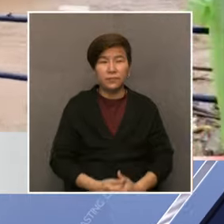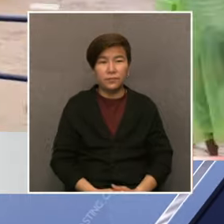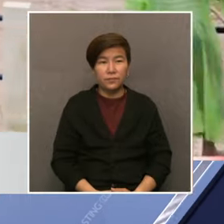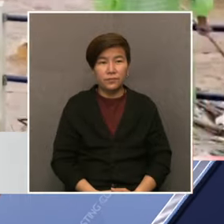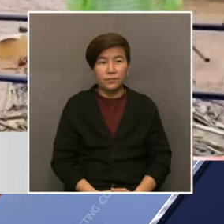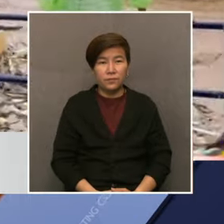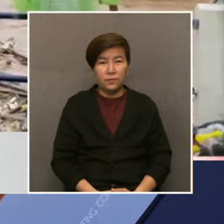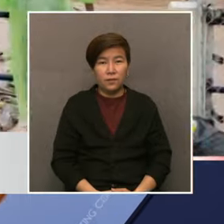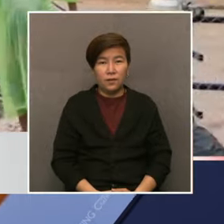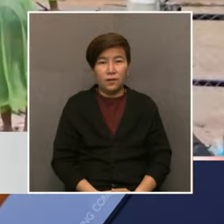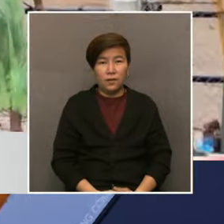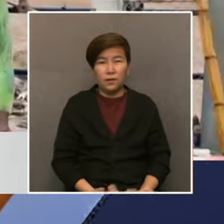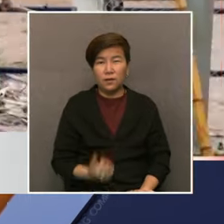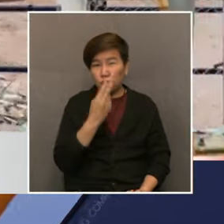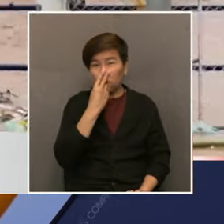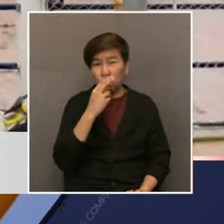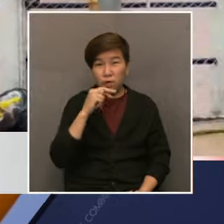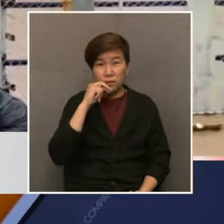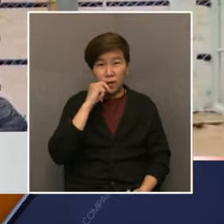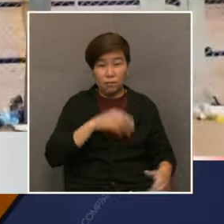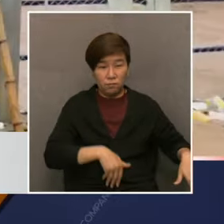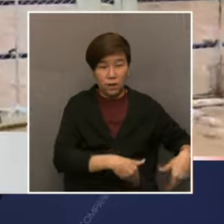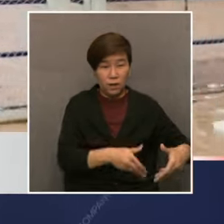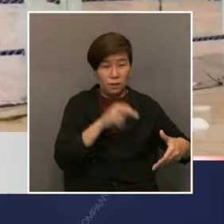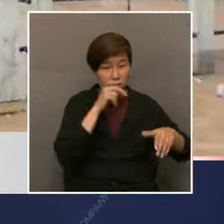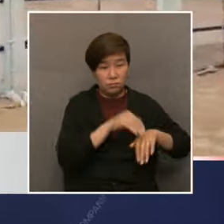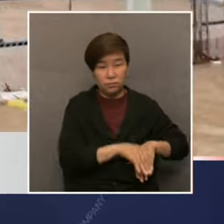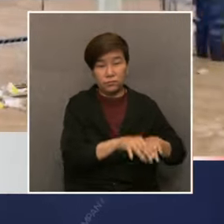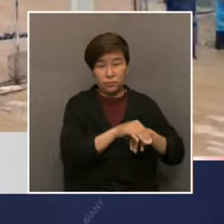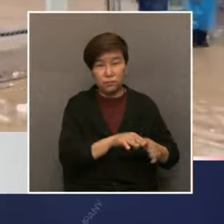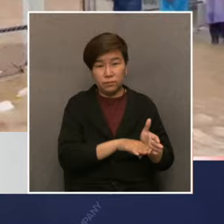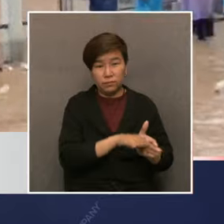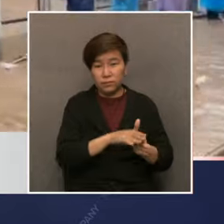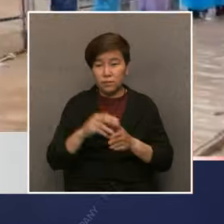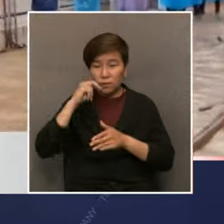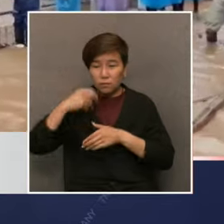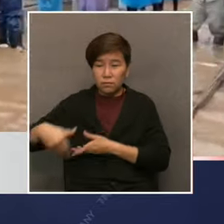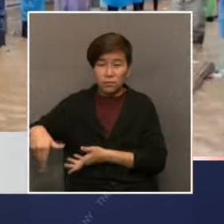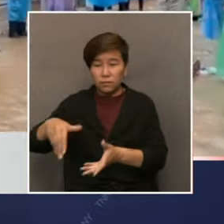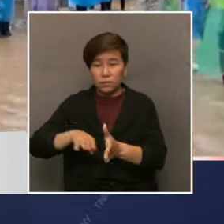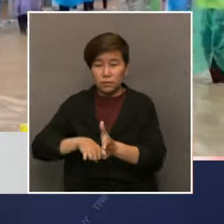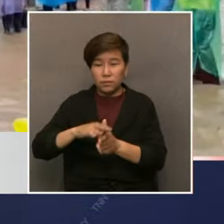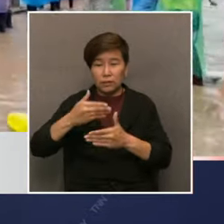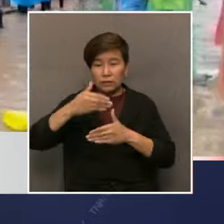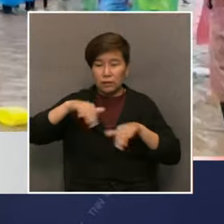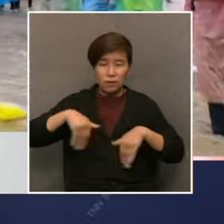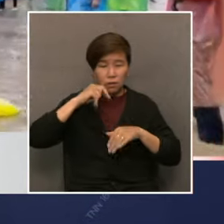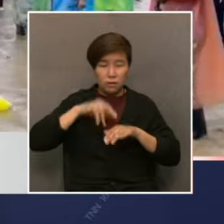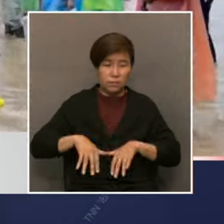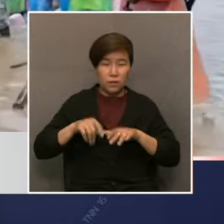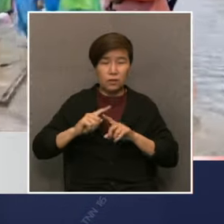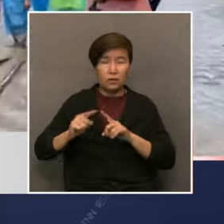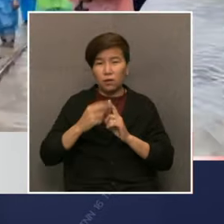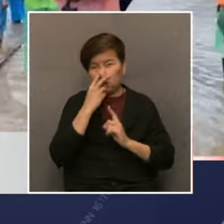ามเนี่ยเรื่องของน้ำที่สะสมในรุ่มน้ำต่างๆนี่ก็คงจะต้องติดตามอีกระยะหนึ่งนะครับตลอดสัปดาห์นี้ก็คาดว่าน่าจะยังค